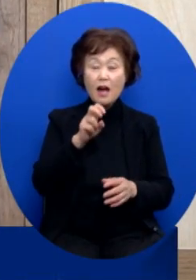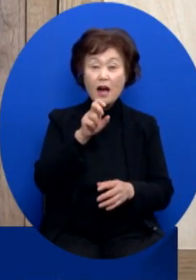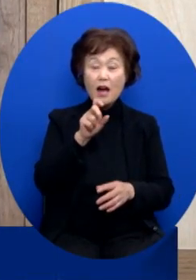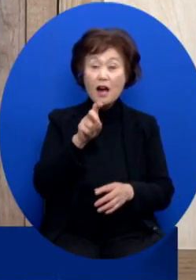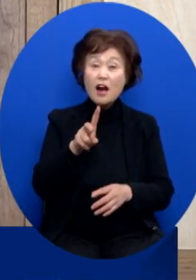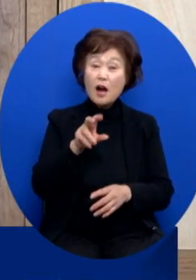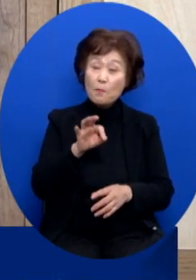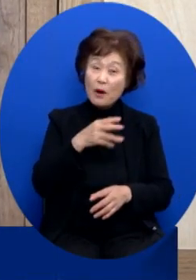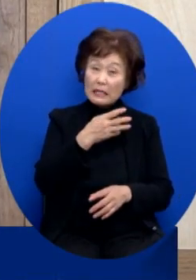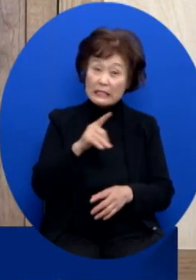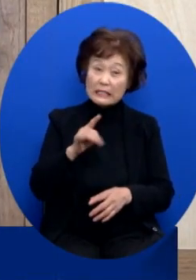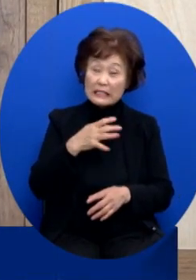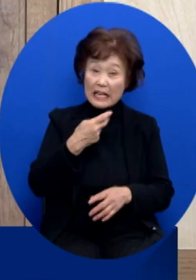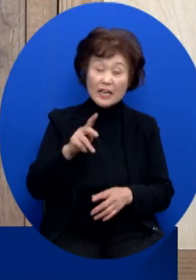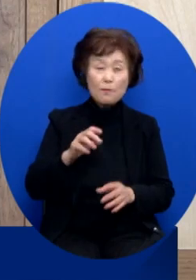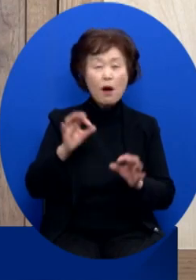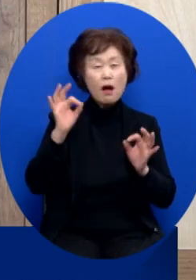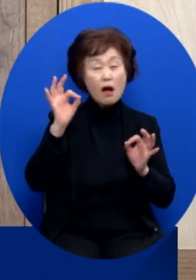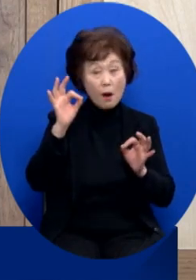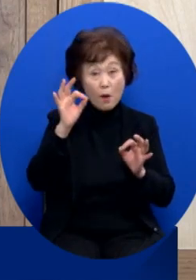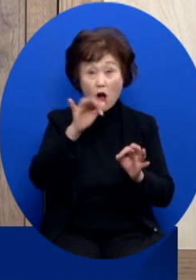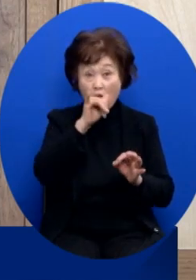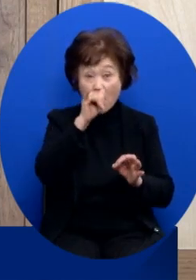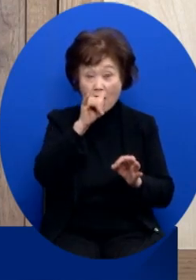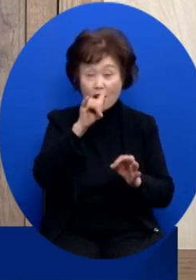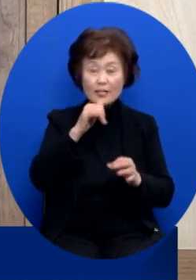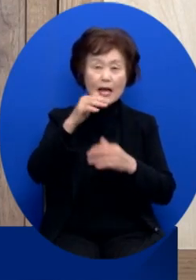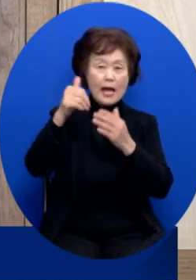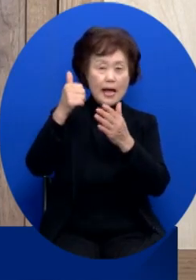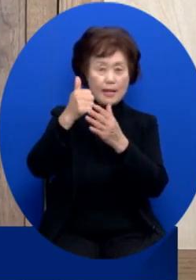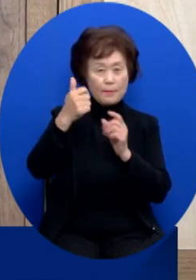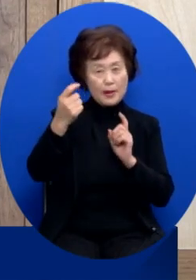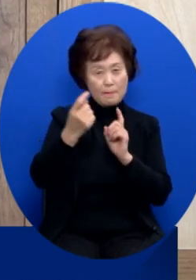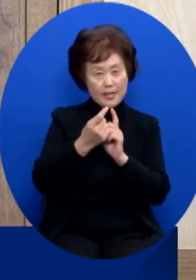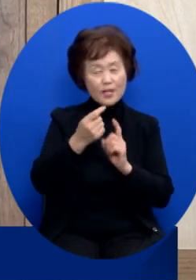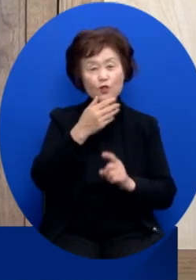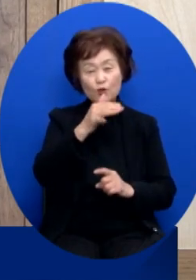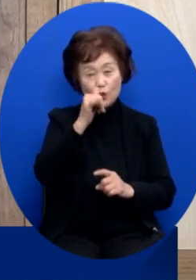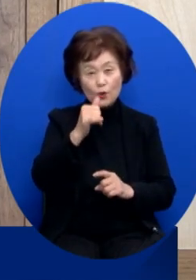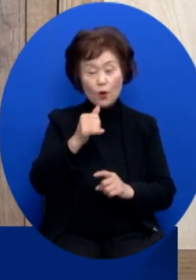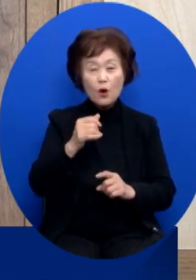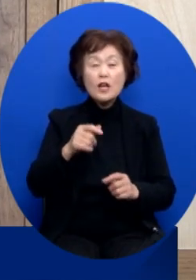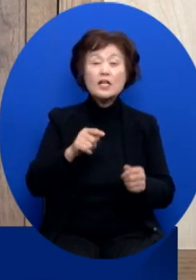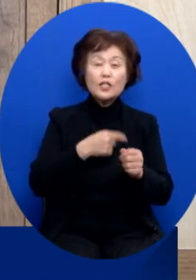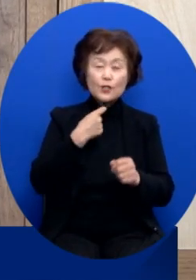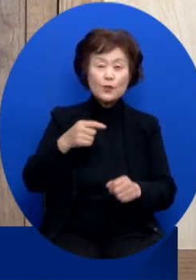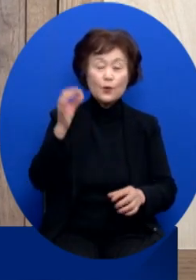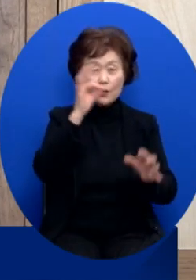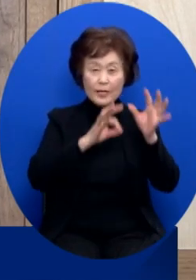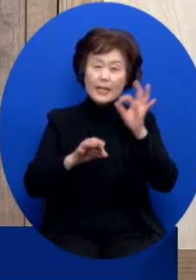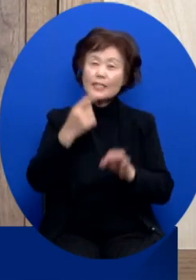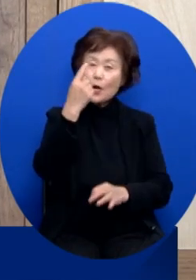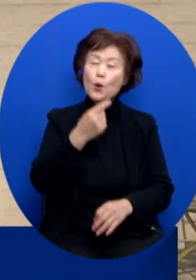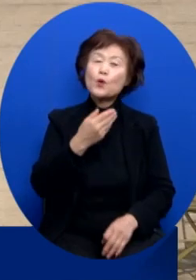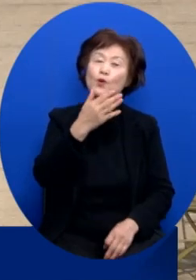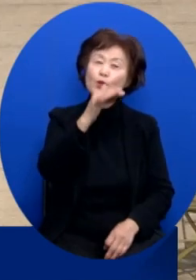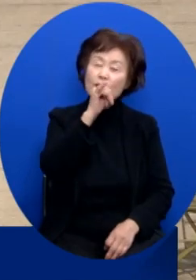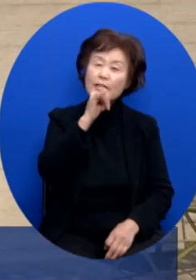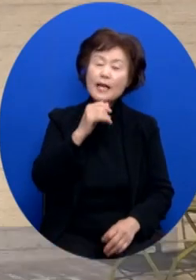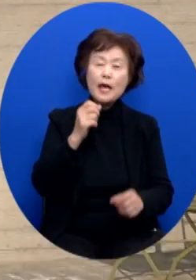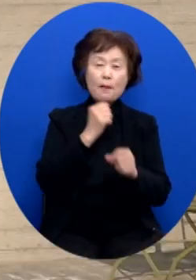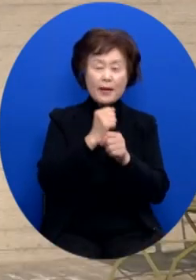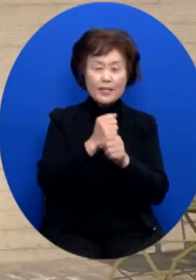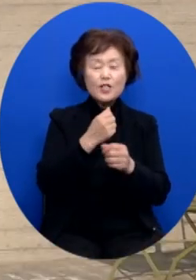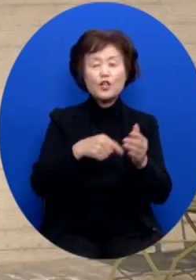것은 쉽게 인식하고 찾아오도록 하기 위해서 그 이름을 전미를 내온 거예요